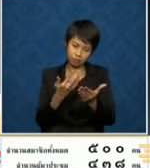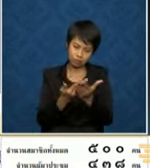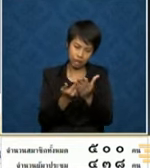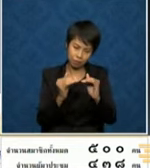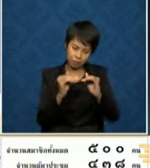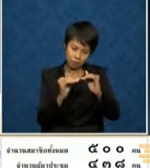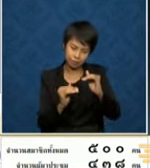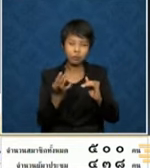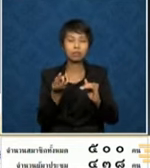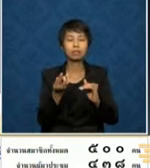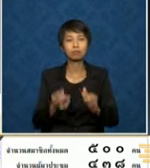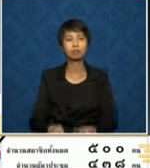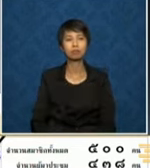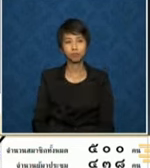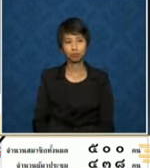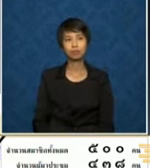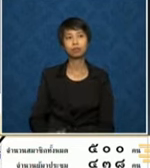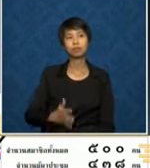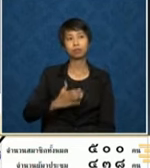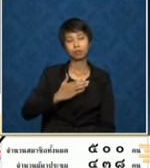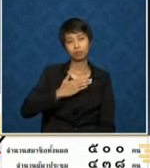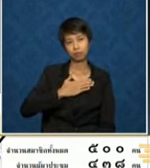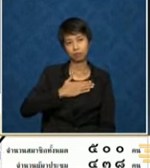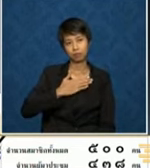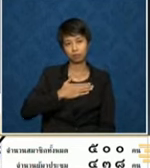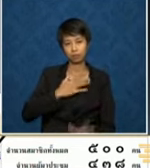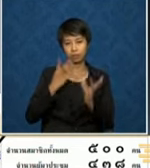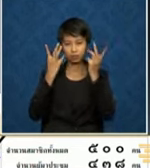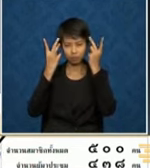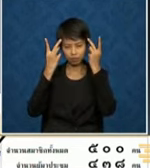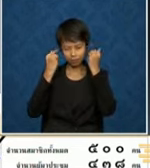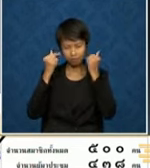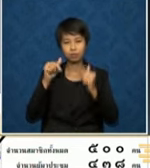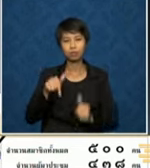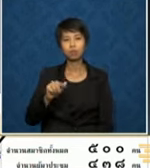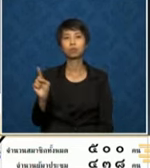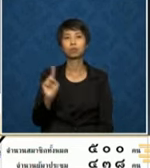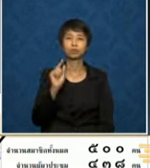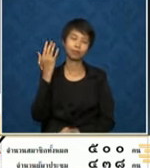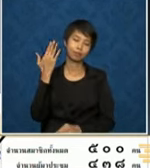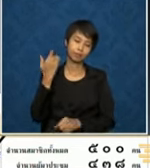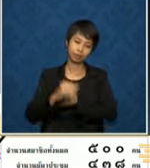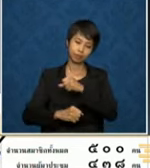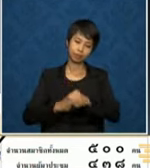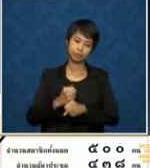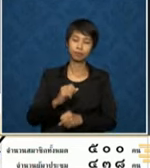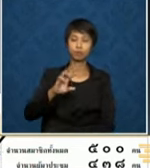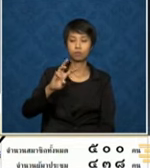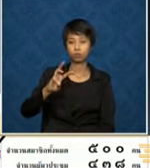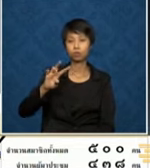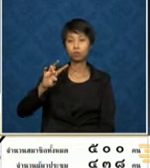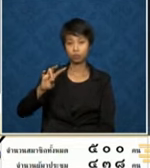ท่านประธานครับผมเนี่ยวิตกกังวลมากว่าปี2567